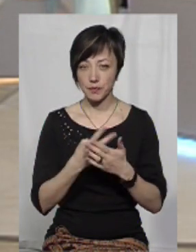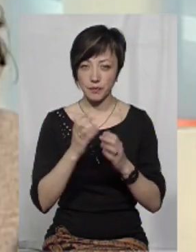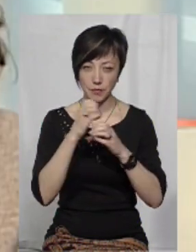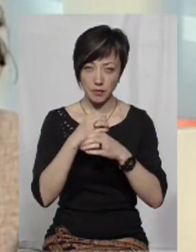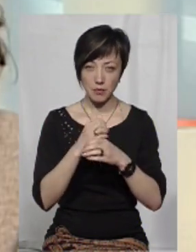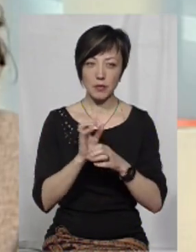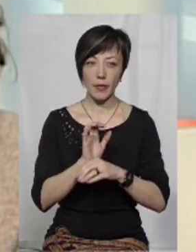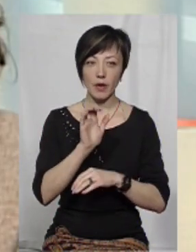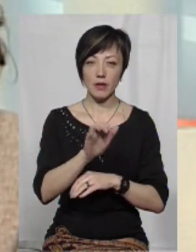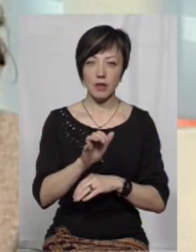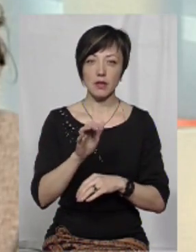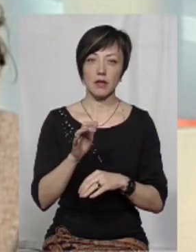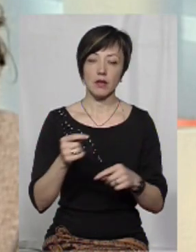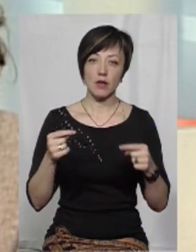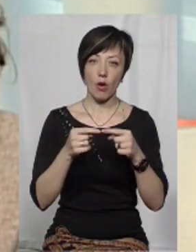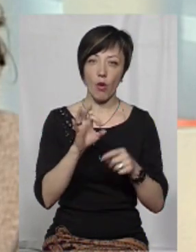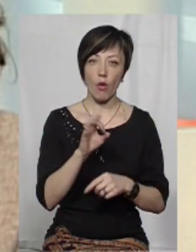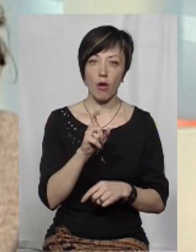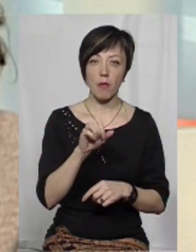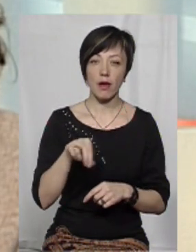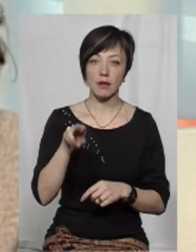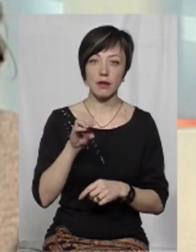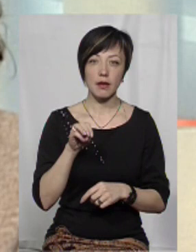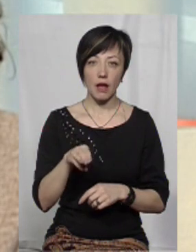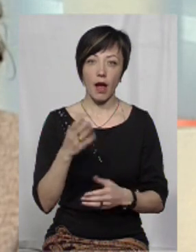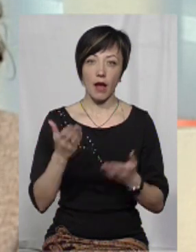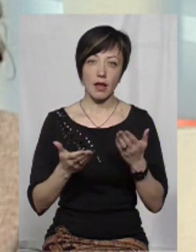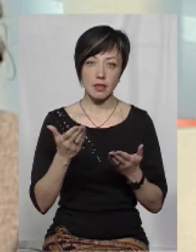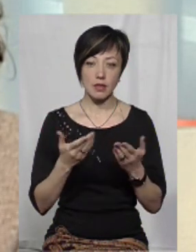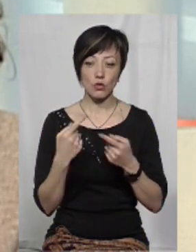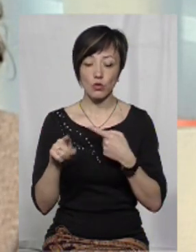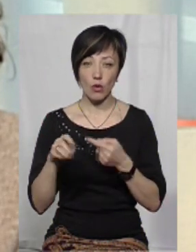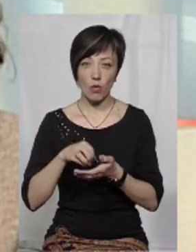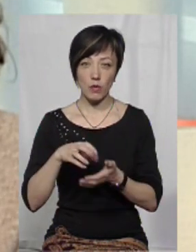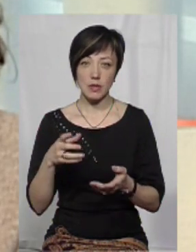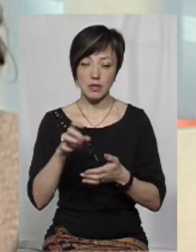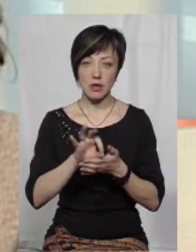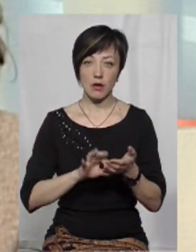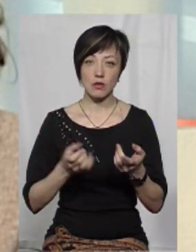под микроскоп, отправляем на верификацию в Ахмадет. А если солидные опухоли, мы тут же